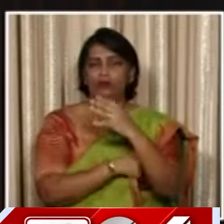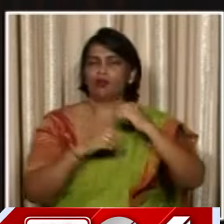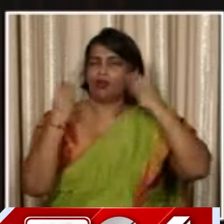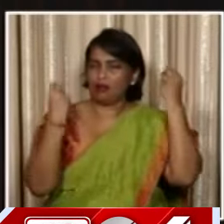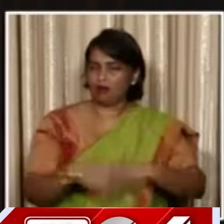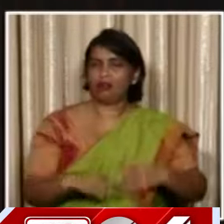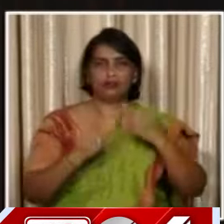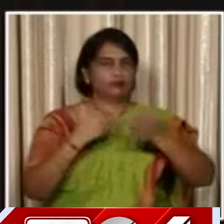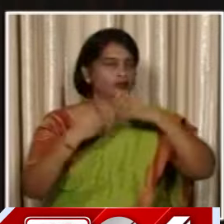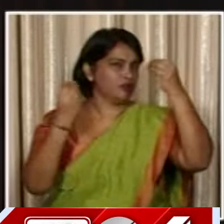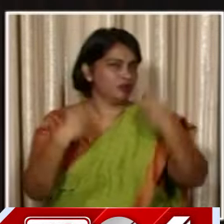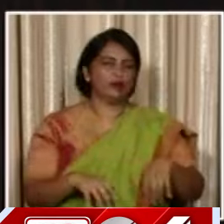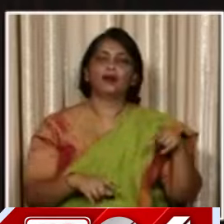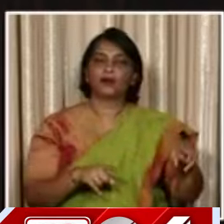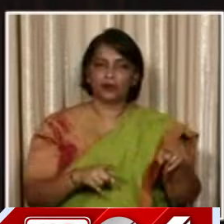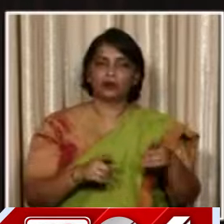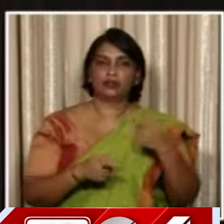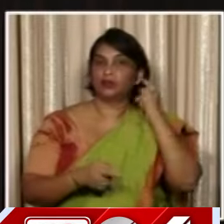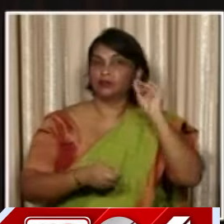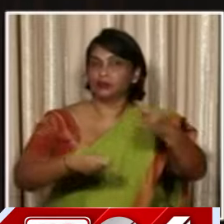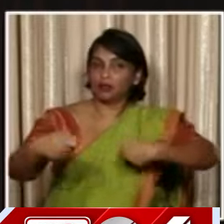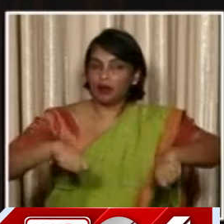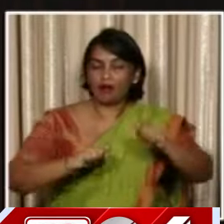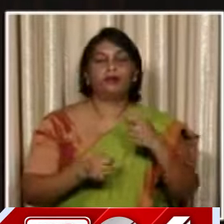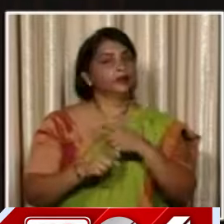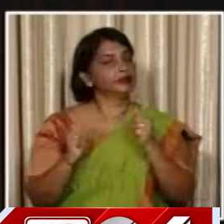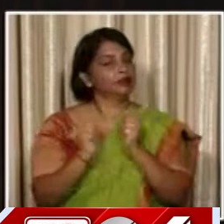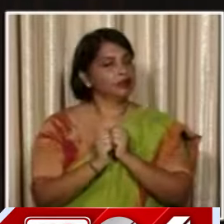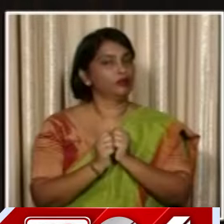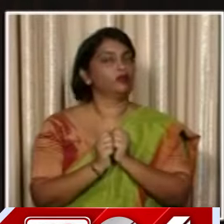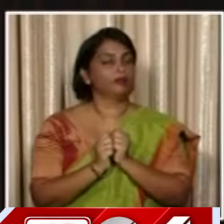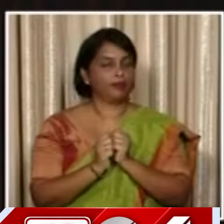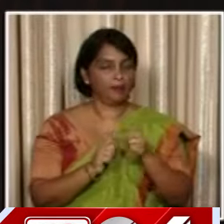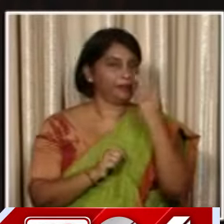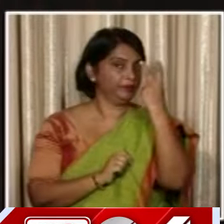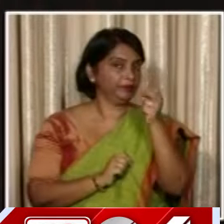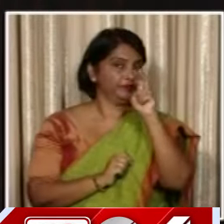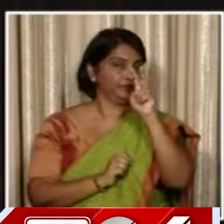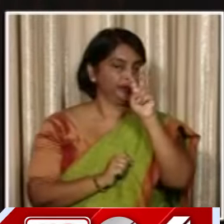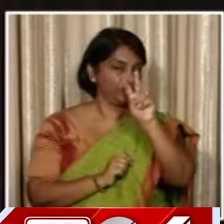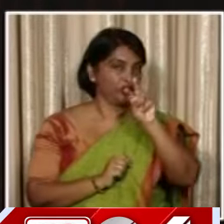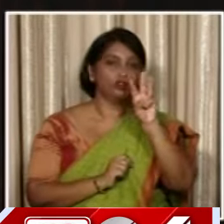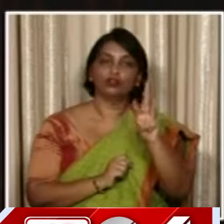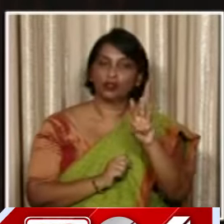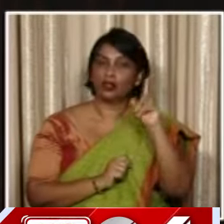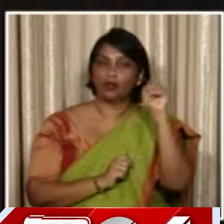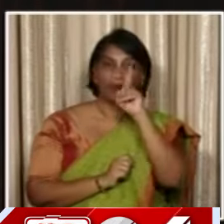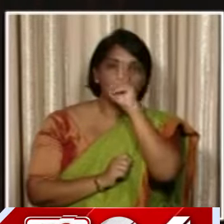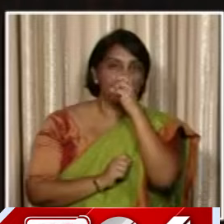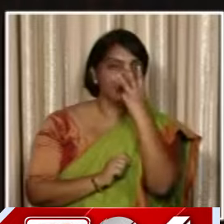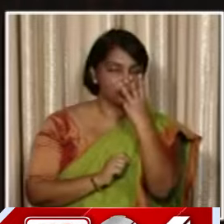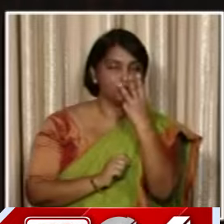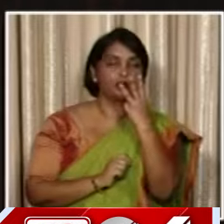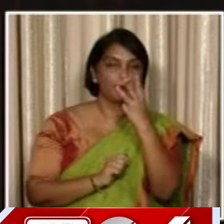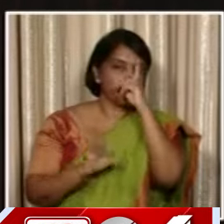දෙනාම දන්නවා. ඒ වගේම පතල්ලා කැණීම් නිෂ්පාදන කර්මාන්තය ඔක්කොම 2023 පළවෙනි කාර්තුවට එමන